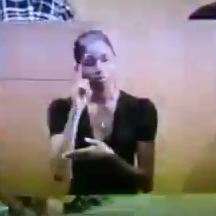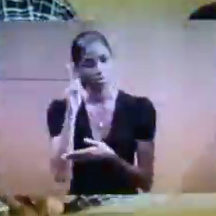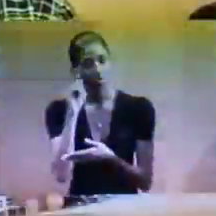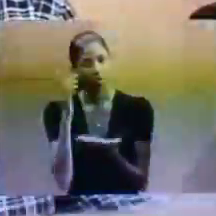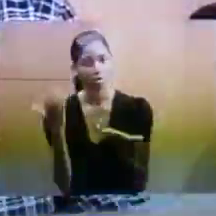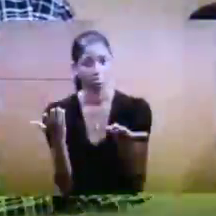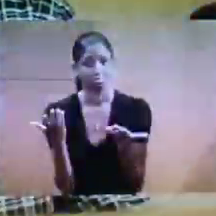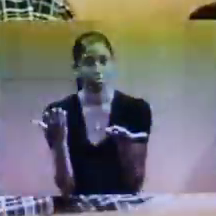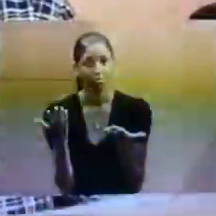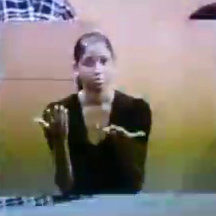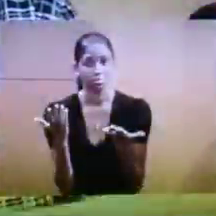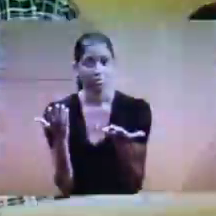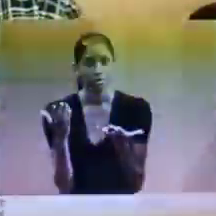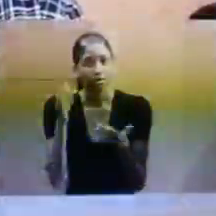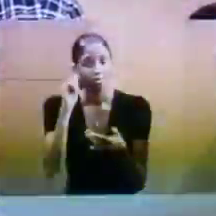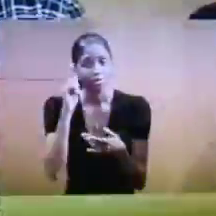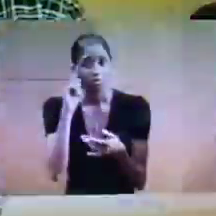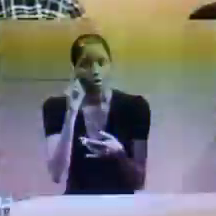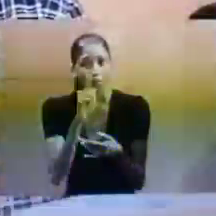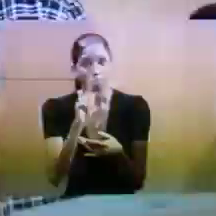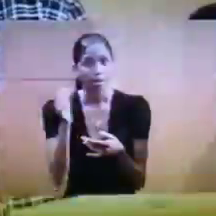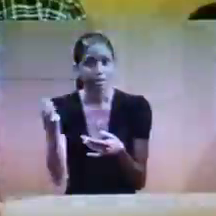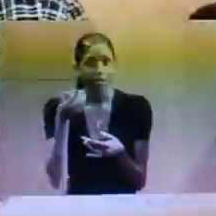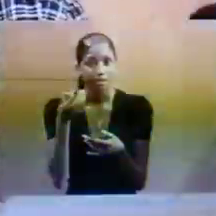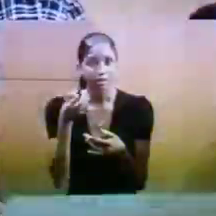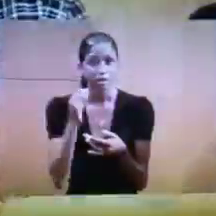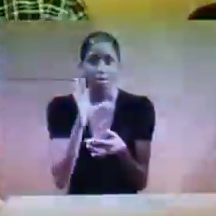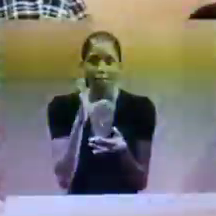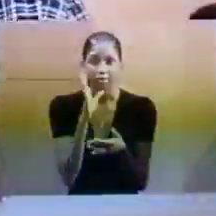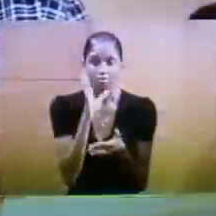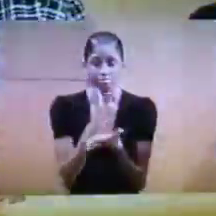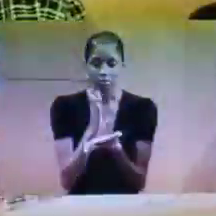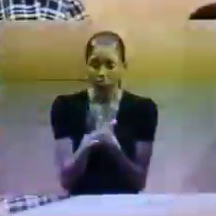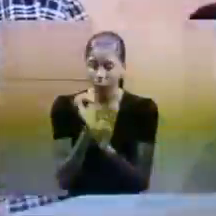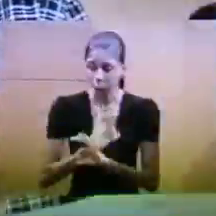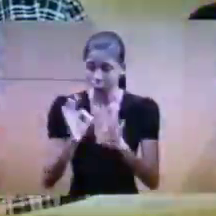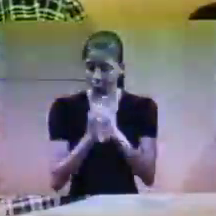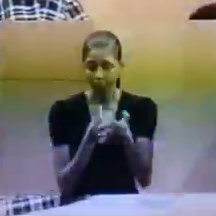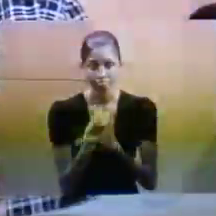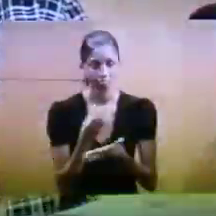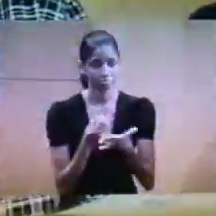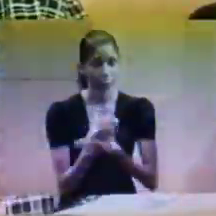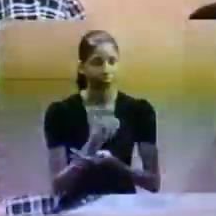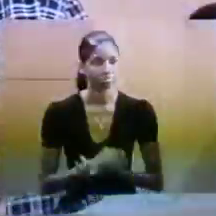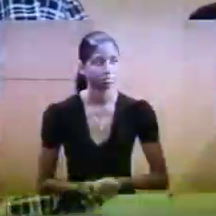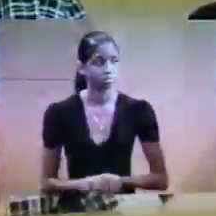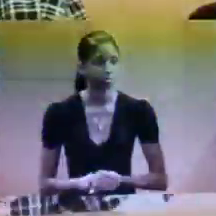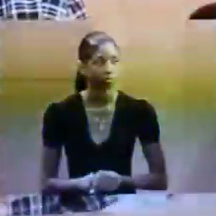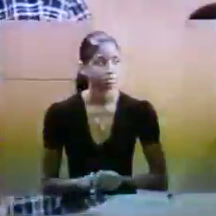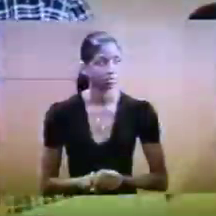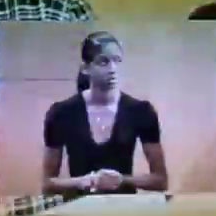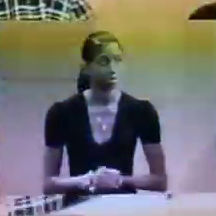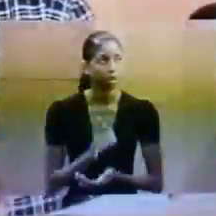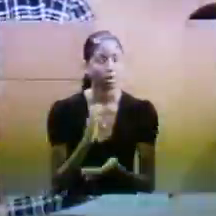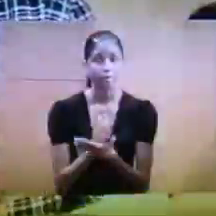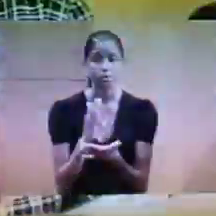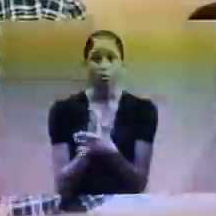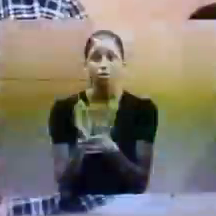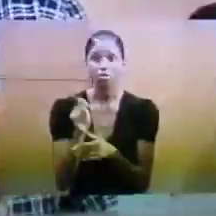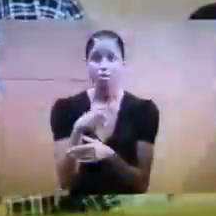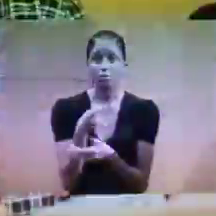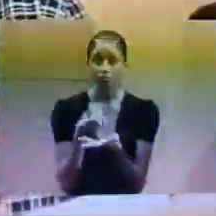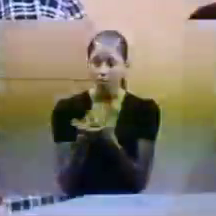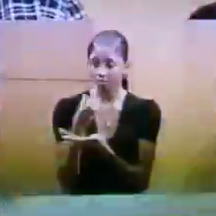pour Bellefontaine, vous ne mettez pas pour Ducos, n'a pas pu me donner l'information. Or, manifestement, cette information existait